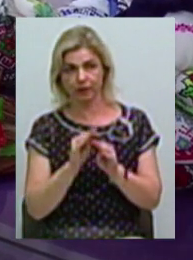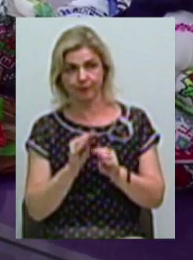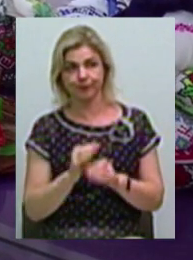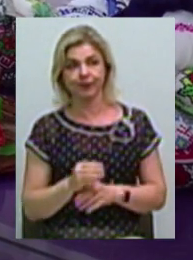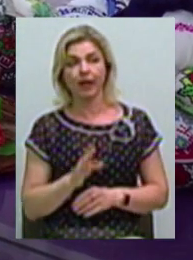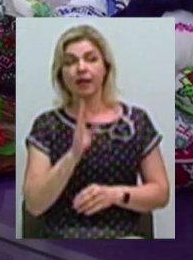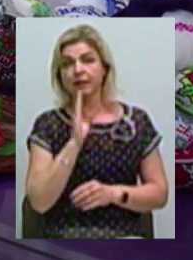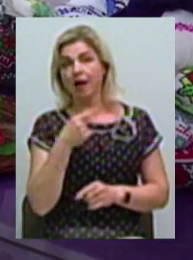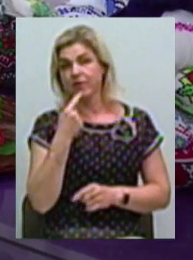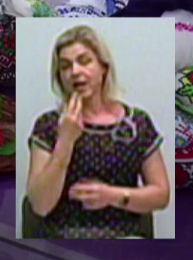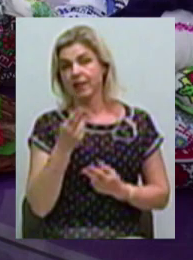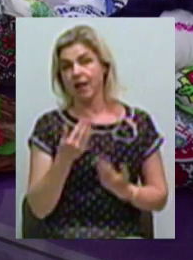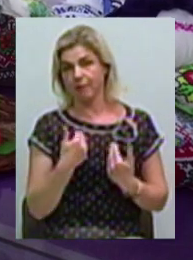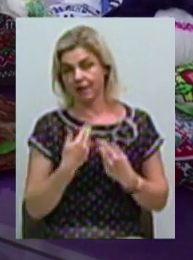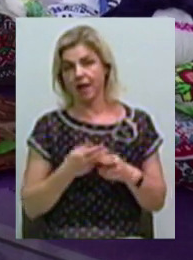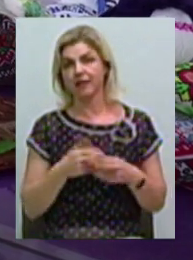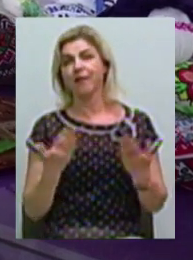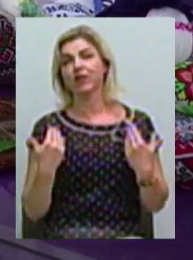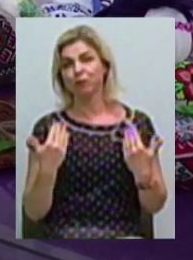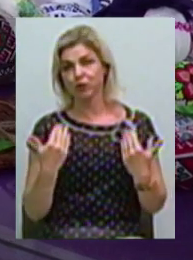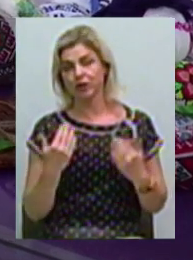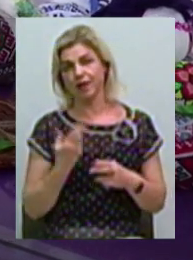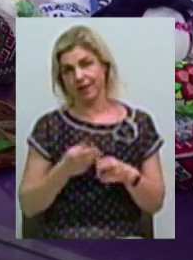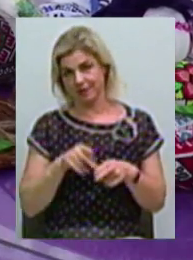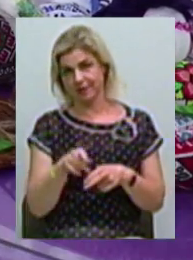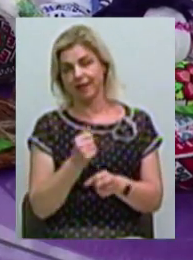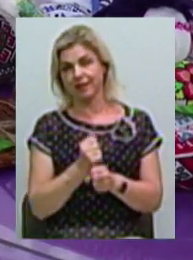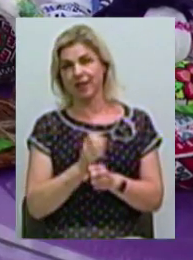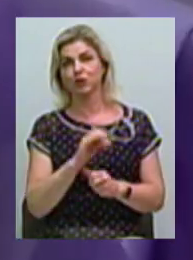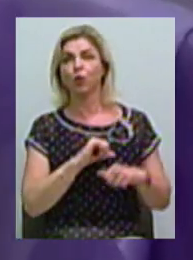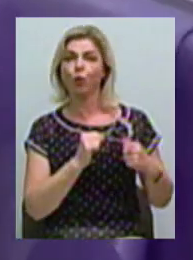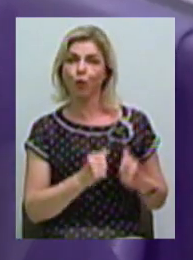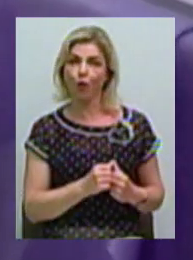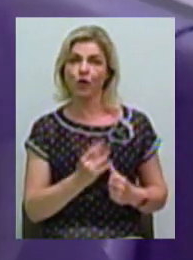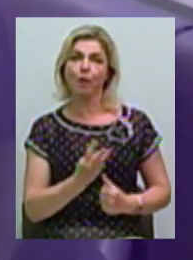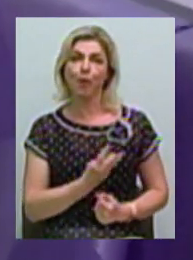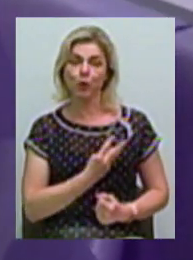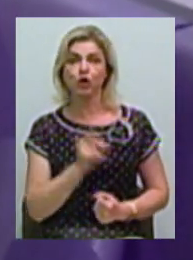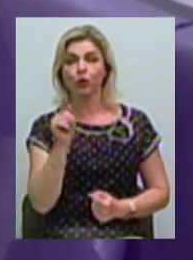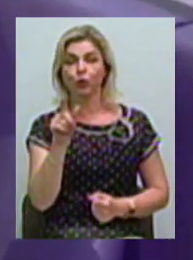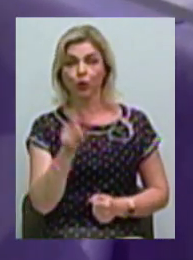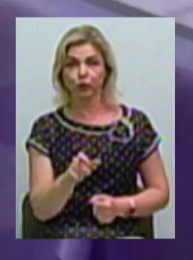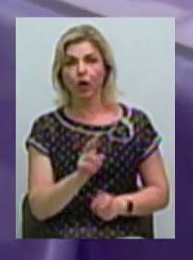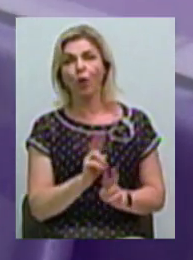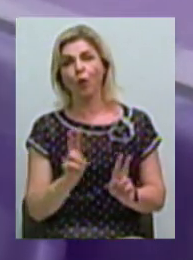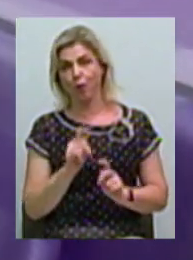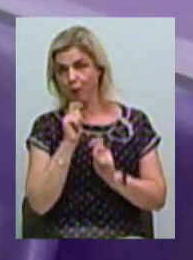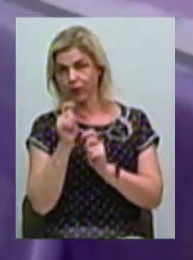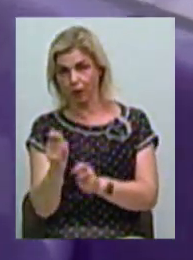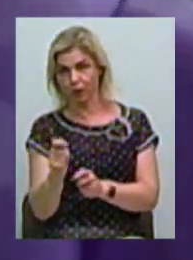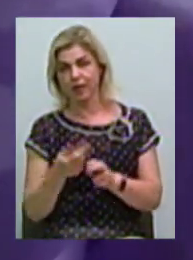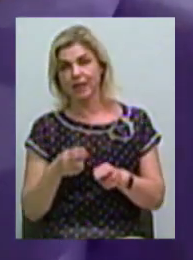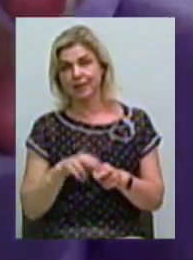Відпочинок, і, звісно, його робить з любов'ю, з побажаннями той людині, якій ти це подаруєш, щоб це